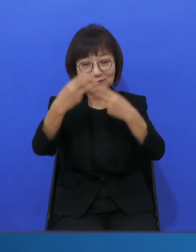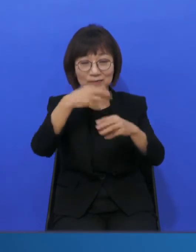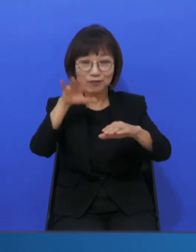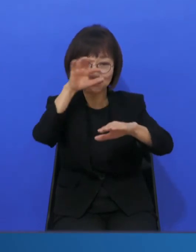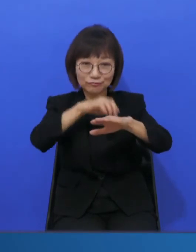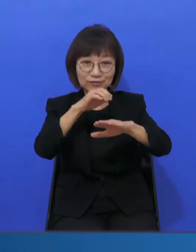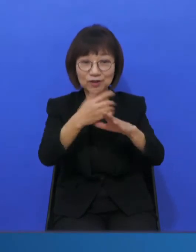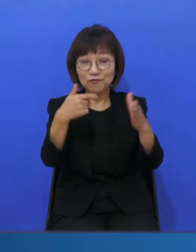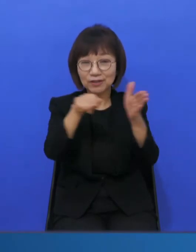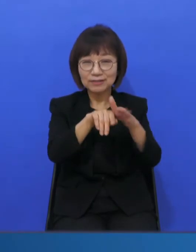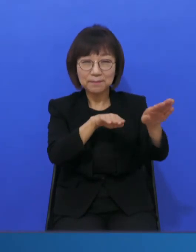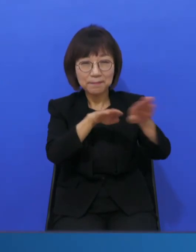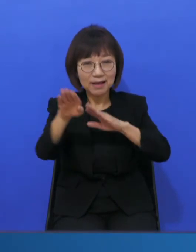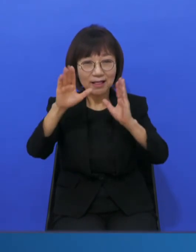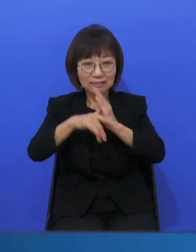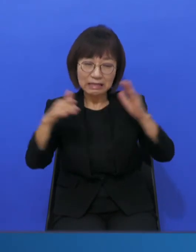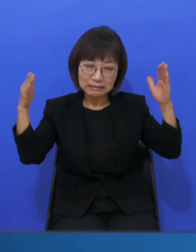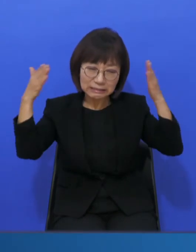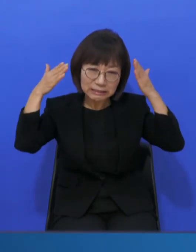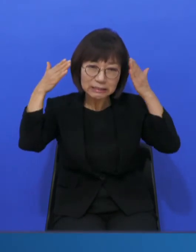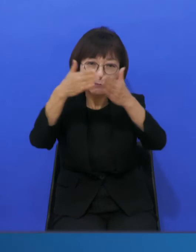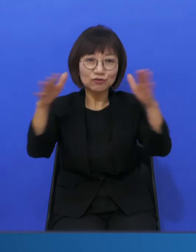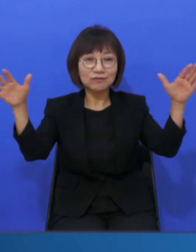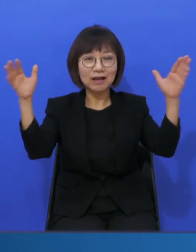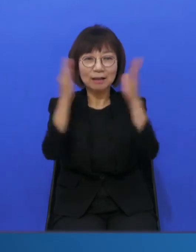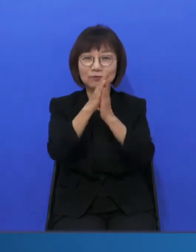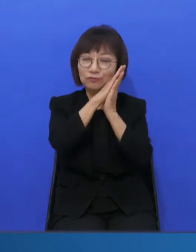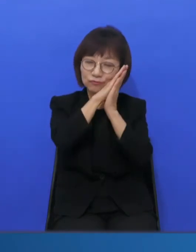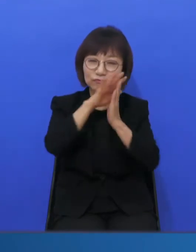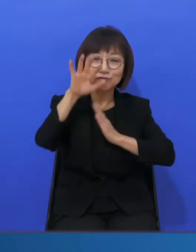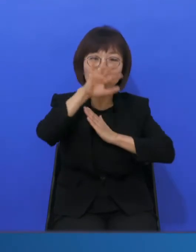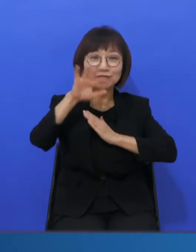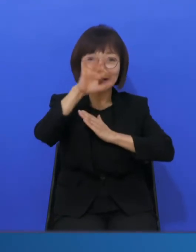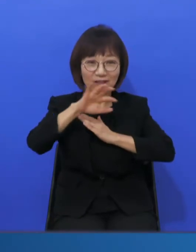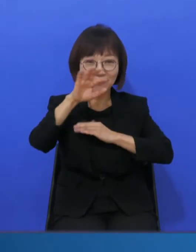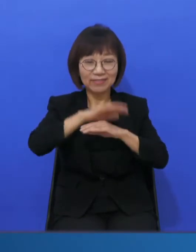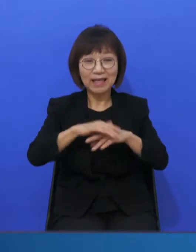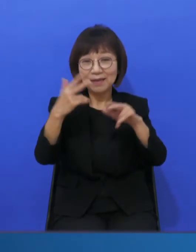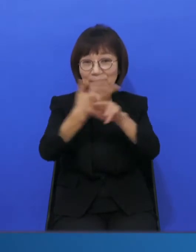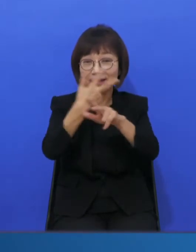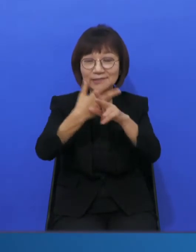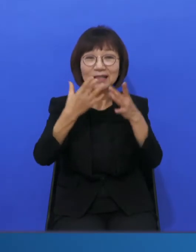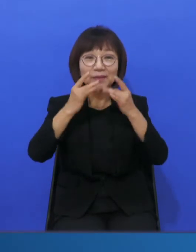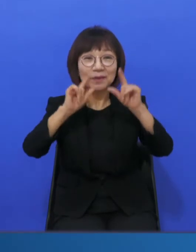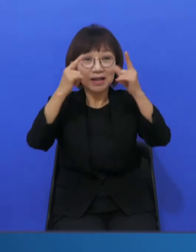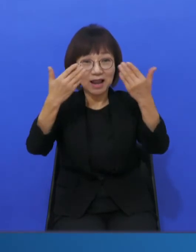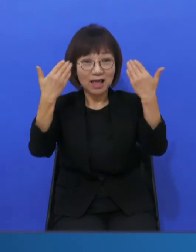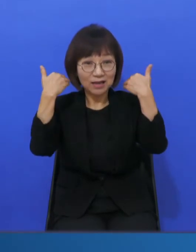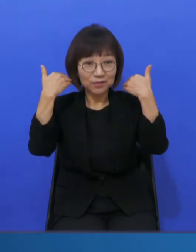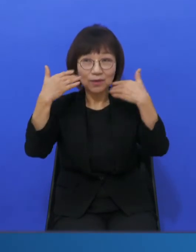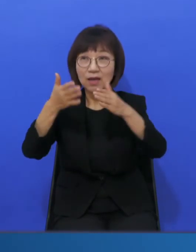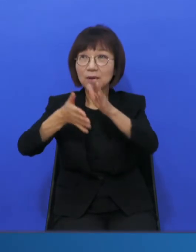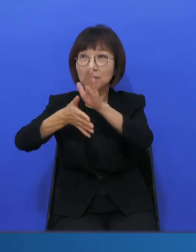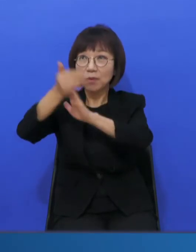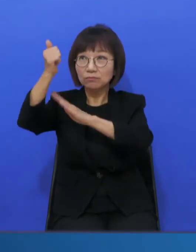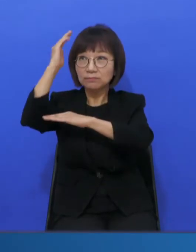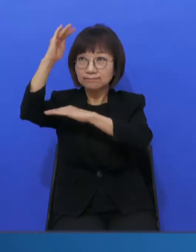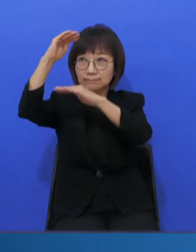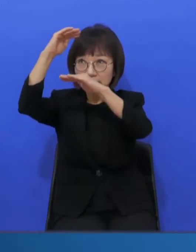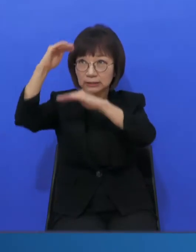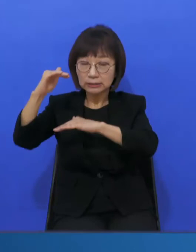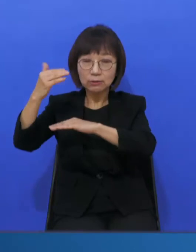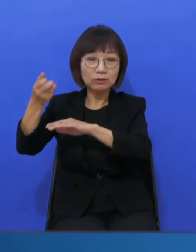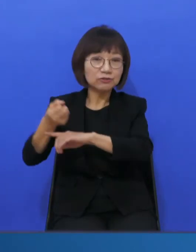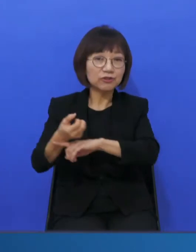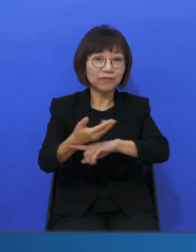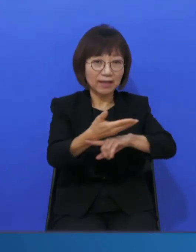위해 방학마다 집중 합숙 훈련을 진행하고 계시며 매주 진행되는 토요학교를 통해 본부의 흐름을 전달하며